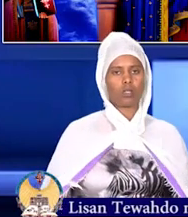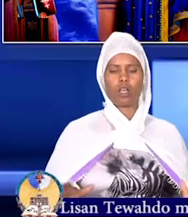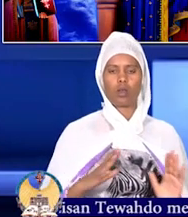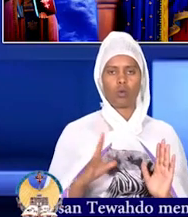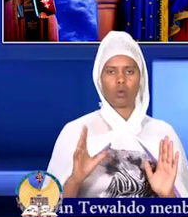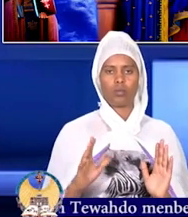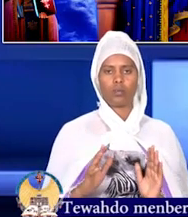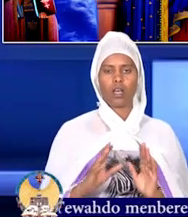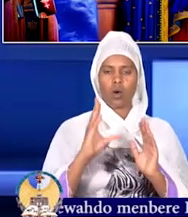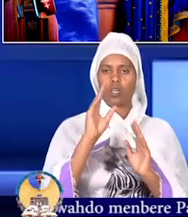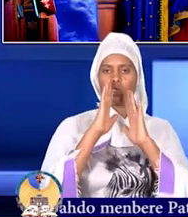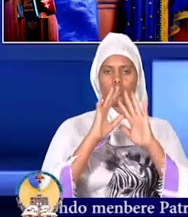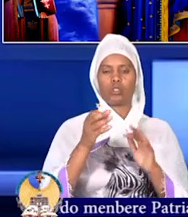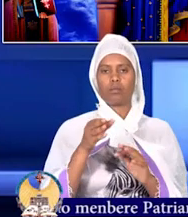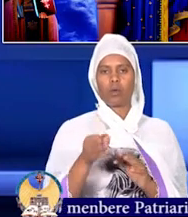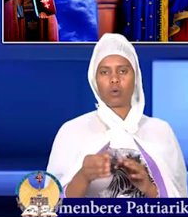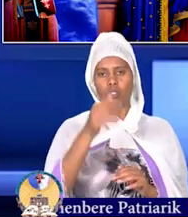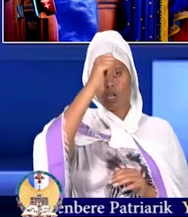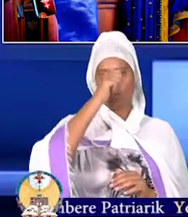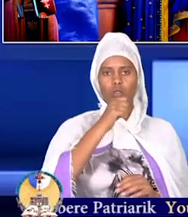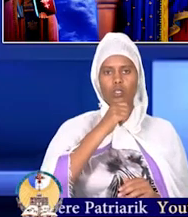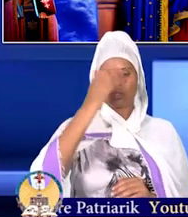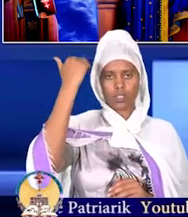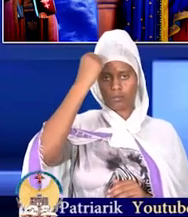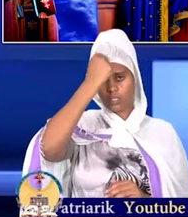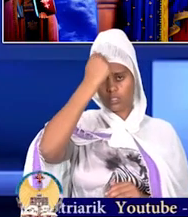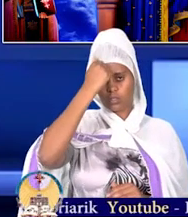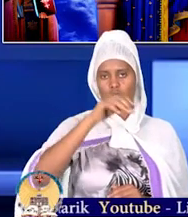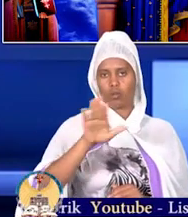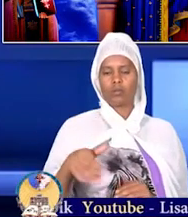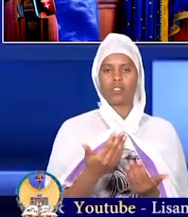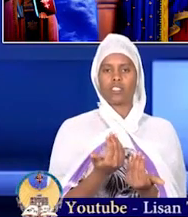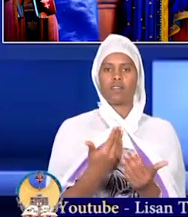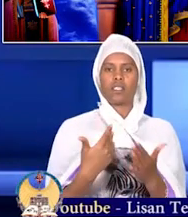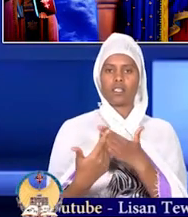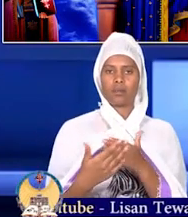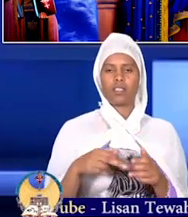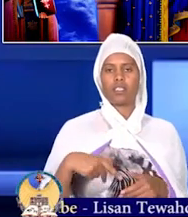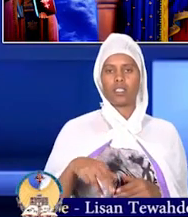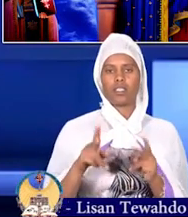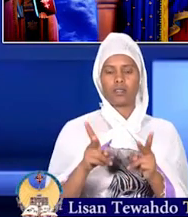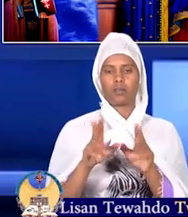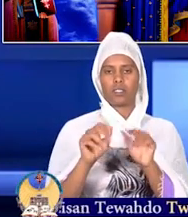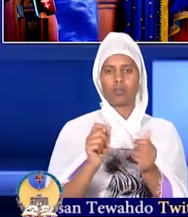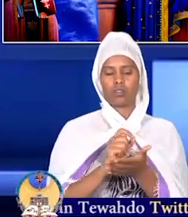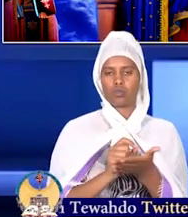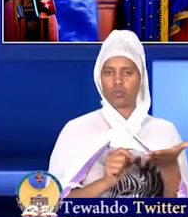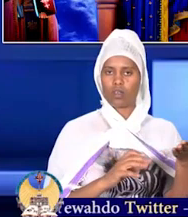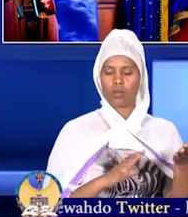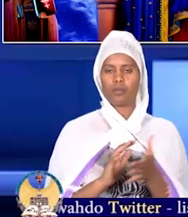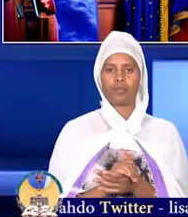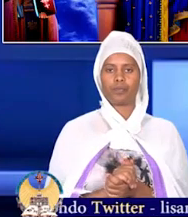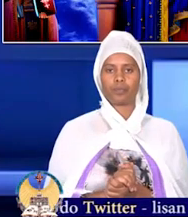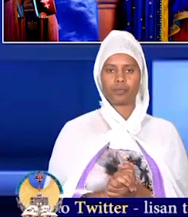ቅዱሳን ዓብዪ ቦታ ስለ ዘለዎም ሃርያ ቅዱስ ጳውሎስ ኣቦታቱን እናዘከረ ንዕኦም ተስፋ እናገበረ ይኸይድ ከም